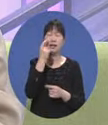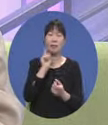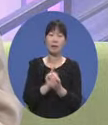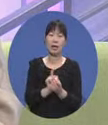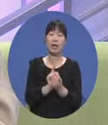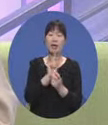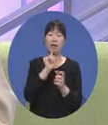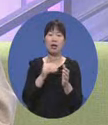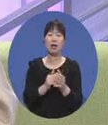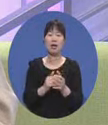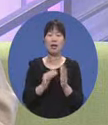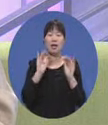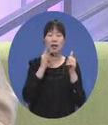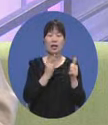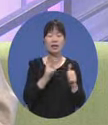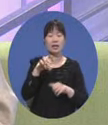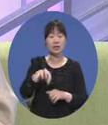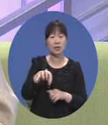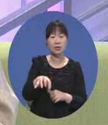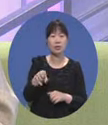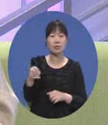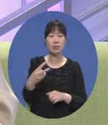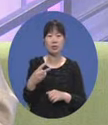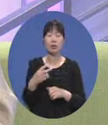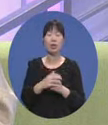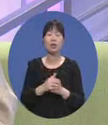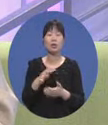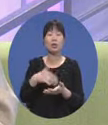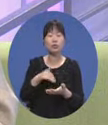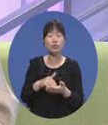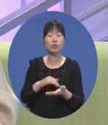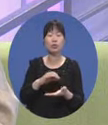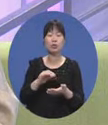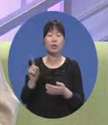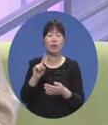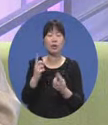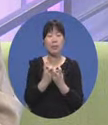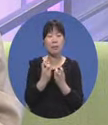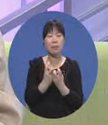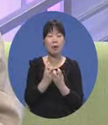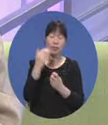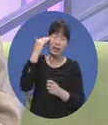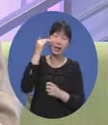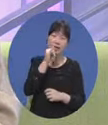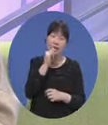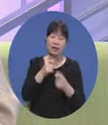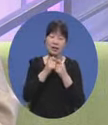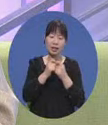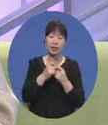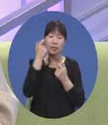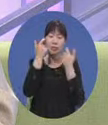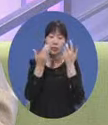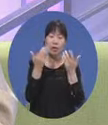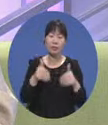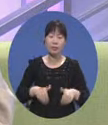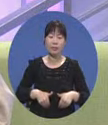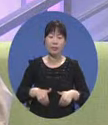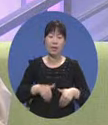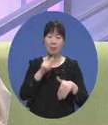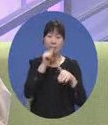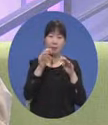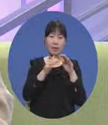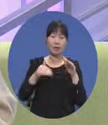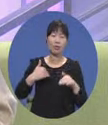포착이 되면 아이한테 장소라든가 빈도라든가 어떤 방법으로 괴롭히는지를 자세하게 물어봐야 되는데